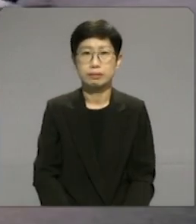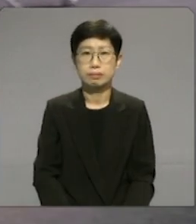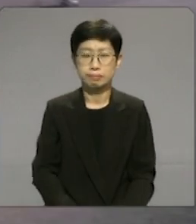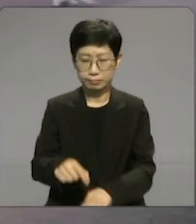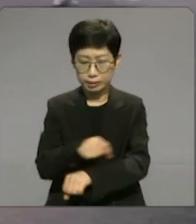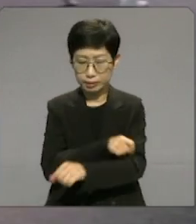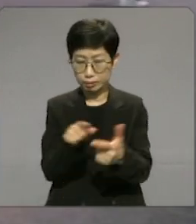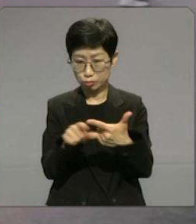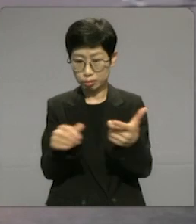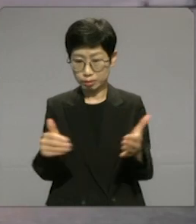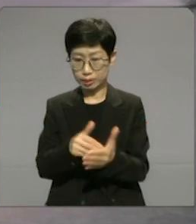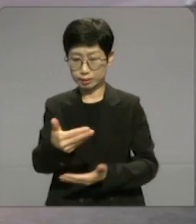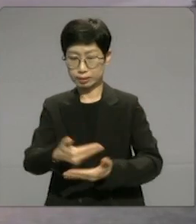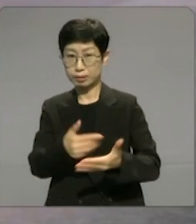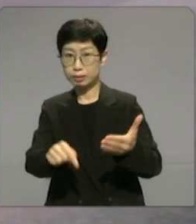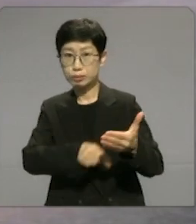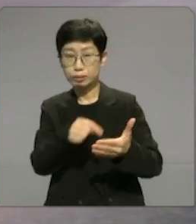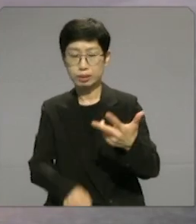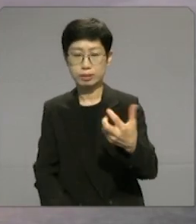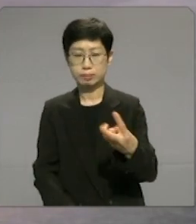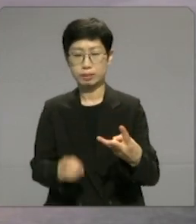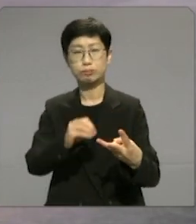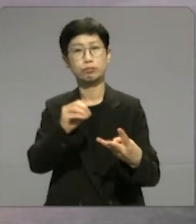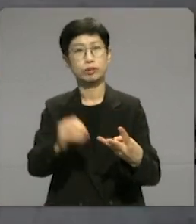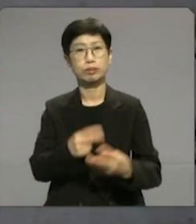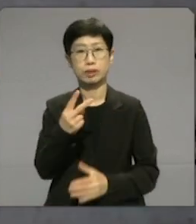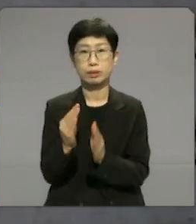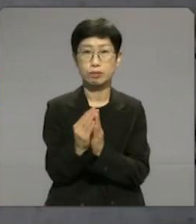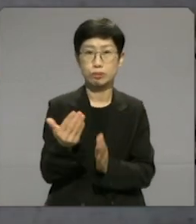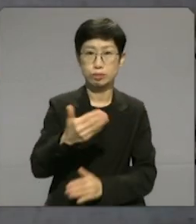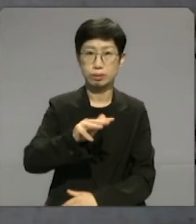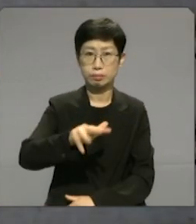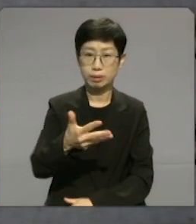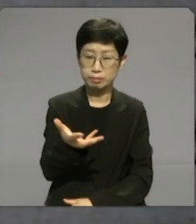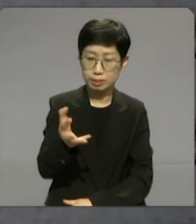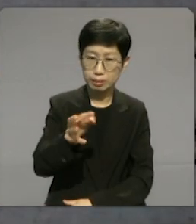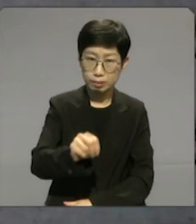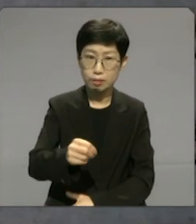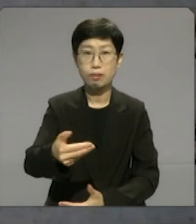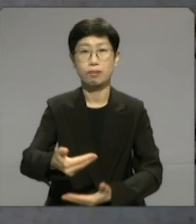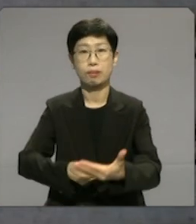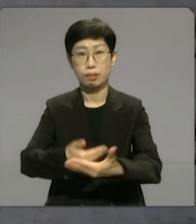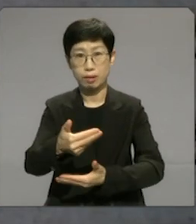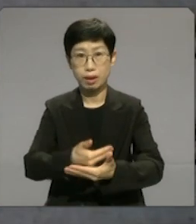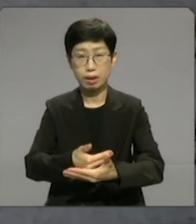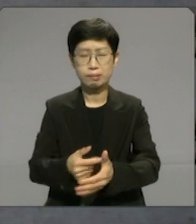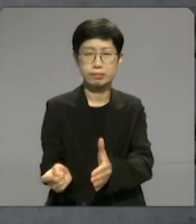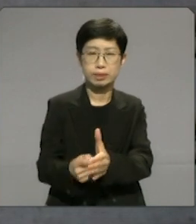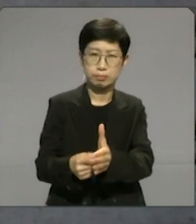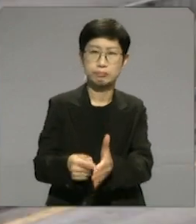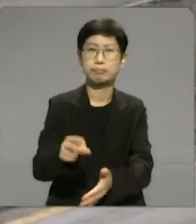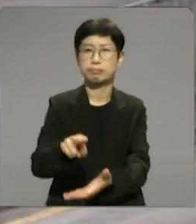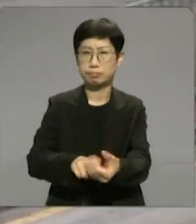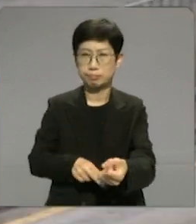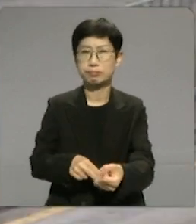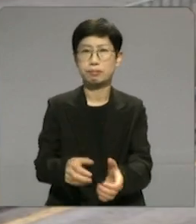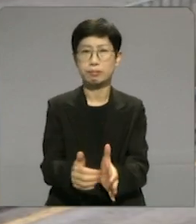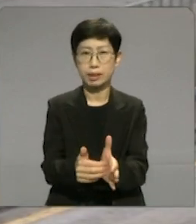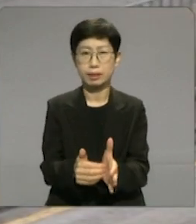특히 상반기 거래의 73%인 2조 9,800억 원 규모의 거래는 급매로 이뤄졌다고